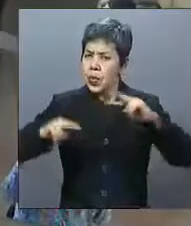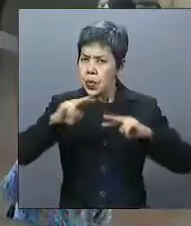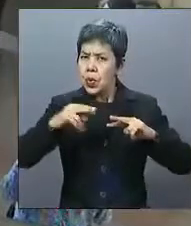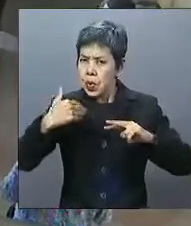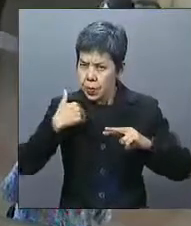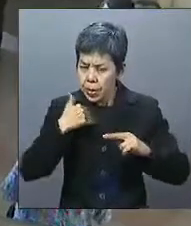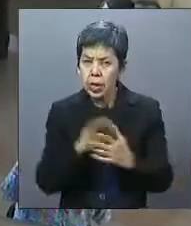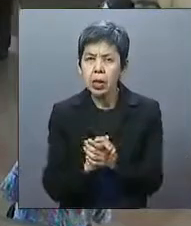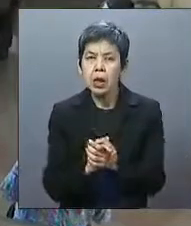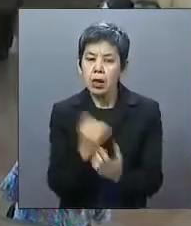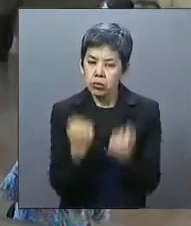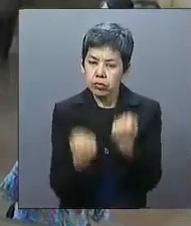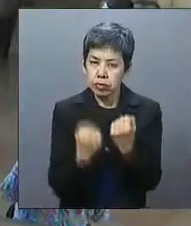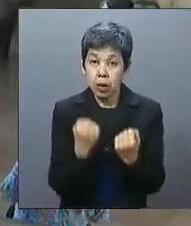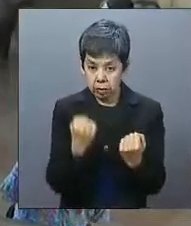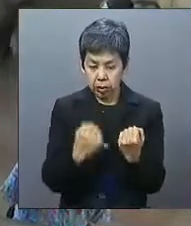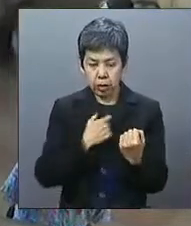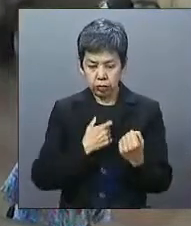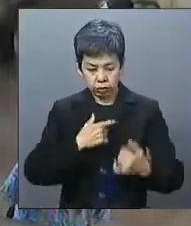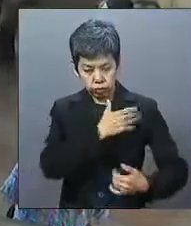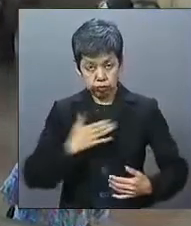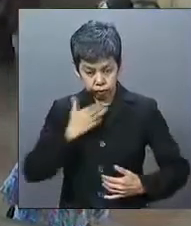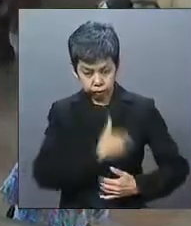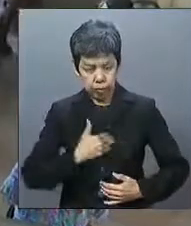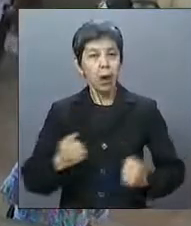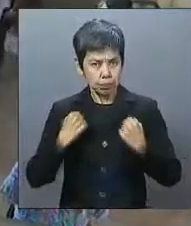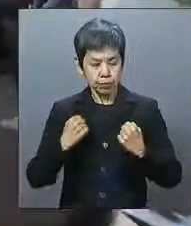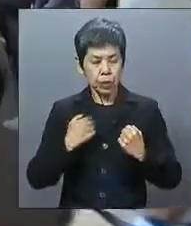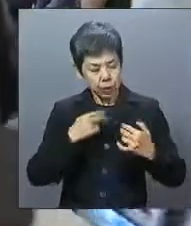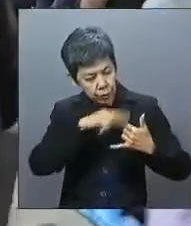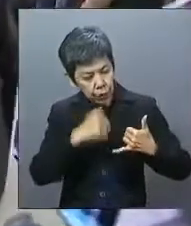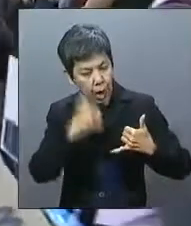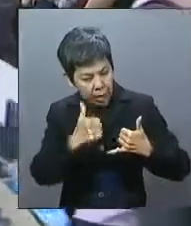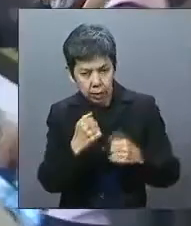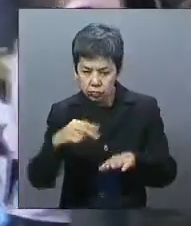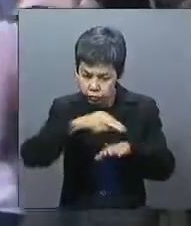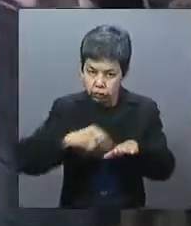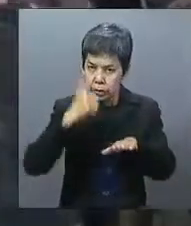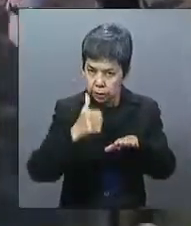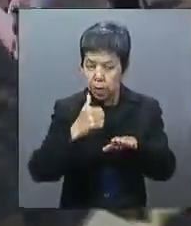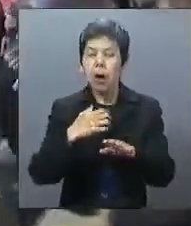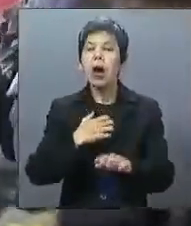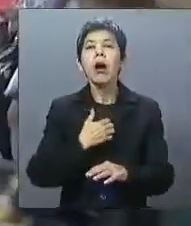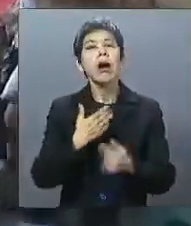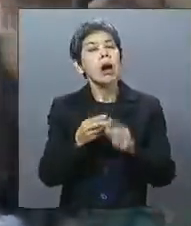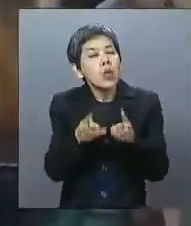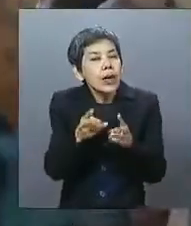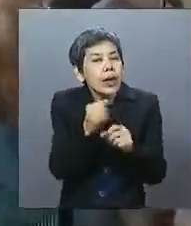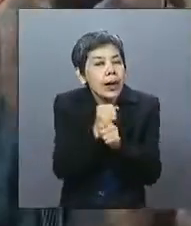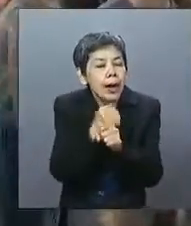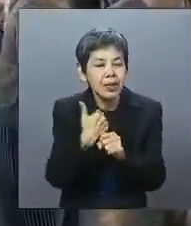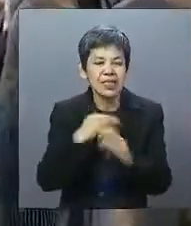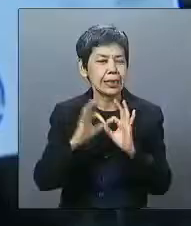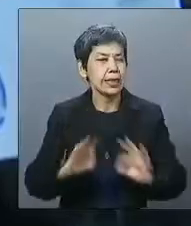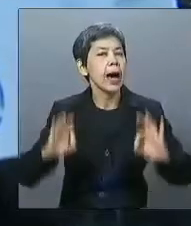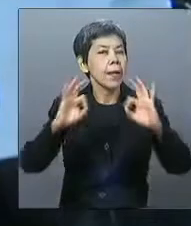ของคนขับรถนะครับก็ให้อยู่ในสภาพที่พร้อมขับแล้วก็ตรวจเช็คสภาพรถให้พร้อมเดินทางรวมถึงอีกหนึ่งมาตรการที่สำคัญนะ